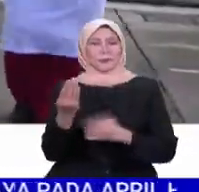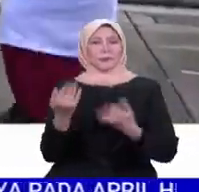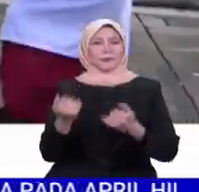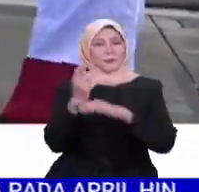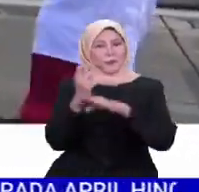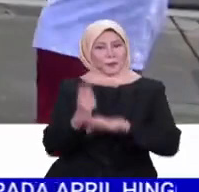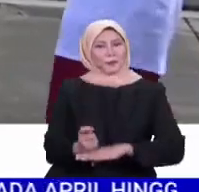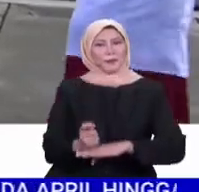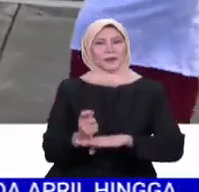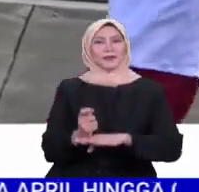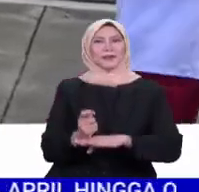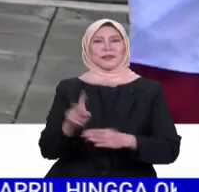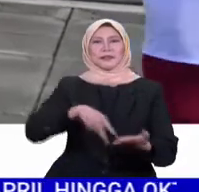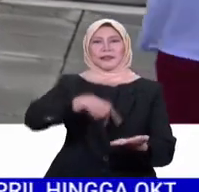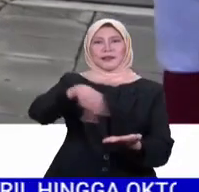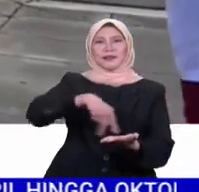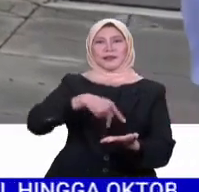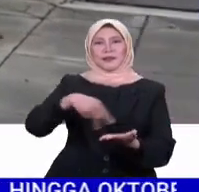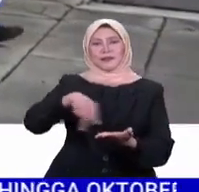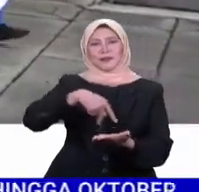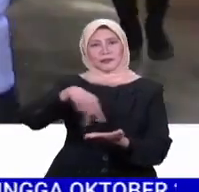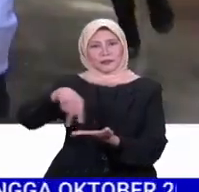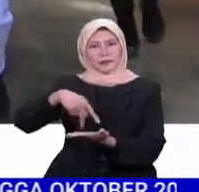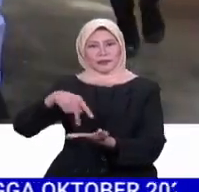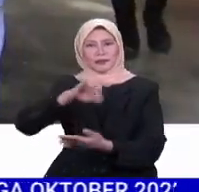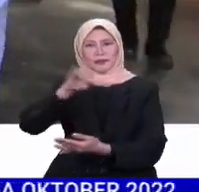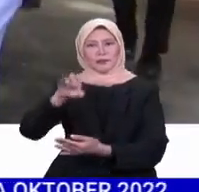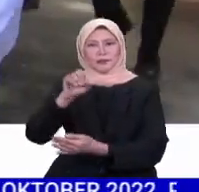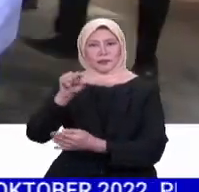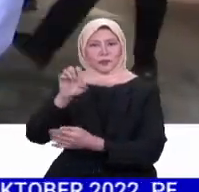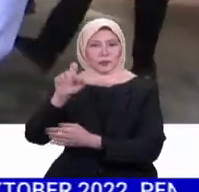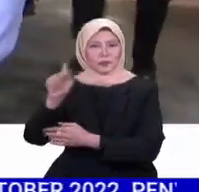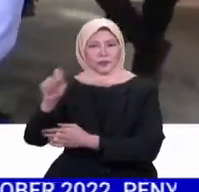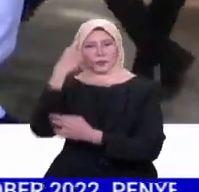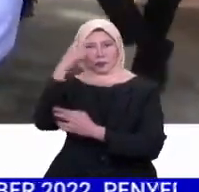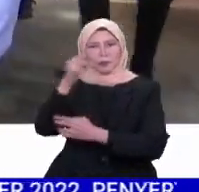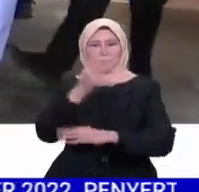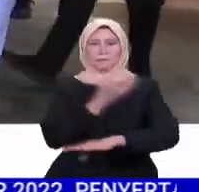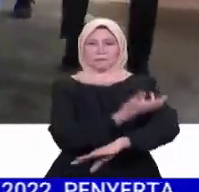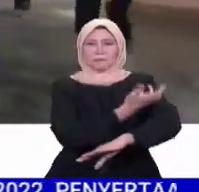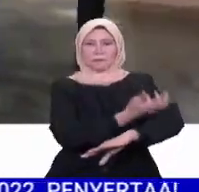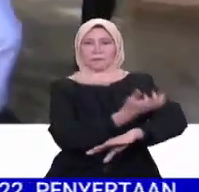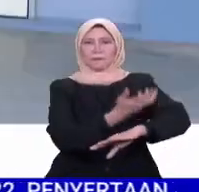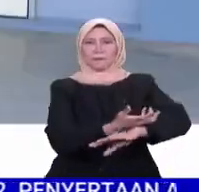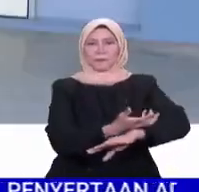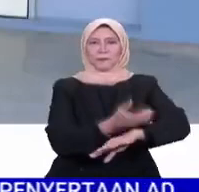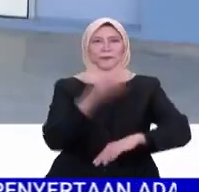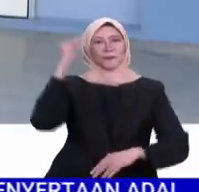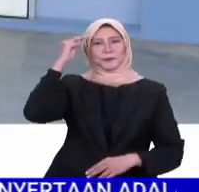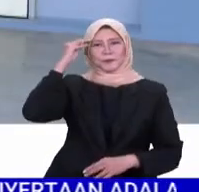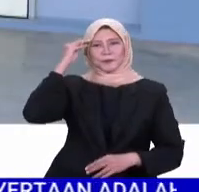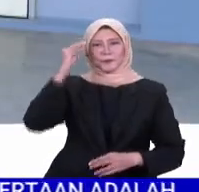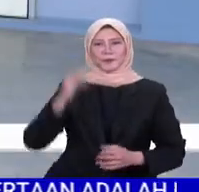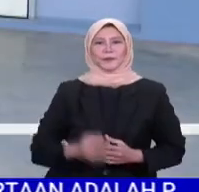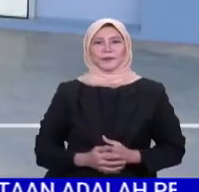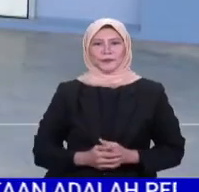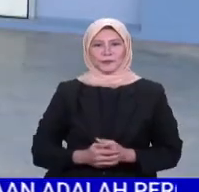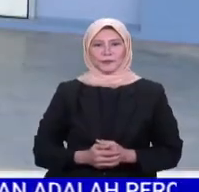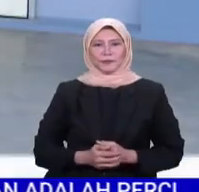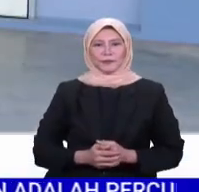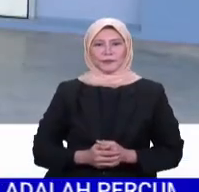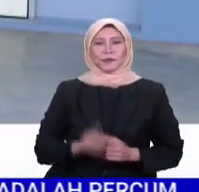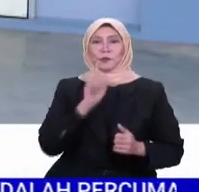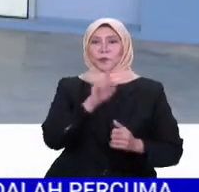tradisional menerusi tarian joged dalam video tersebut mengangkat seni warisan Melayu algesseoyo masih